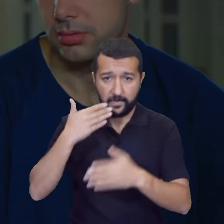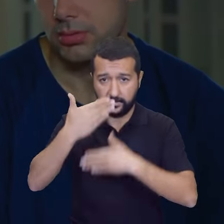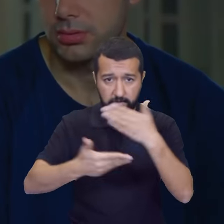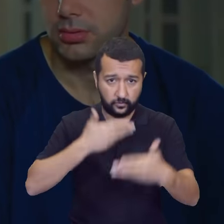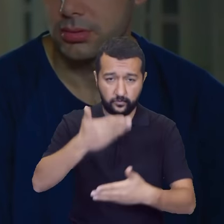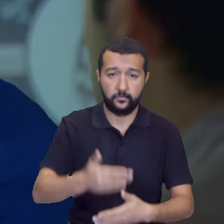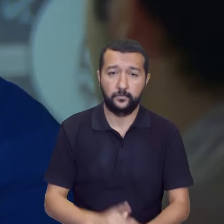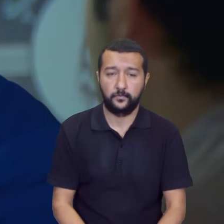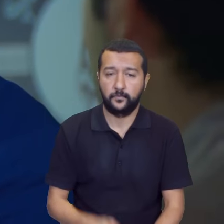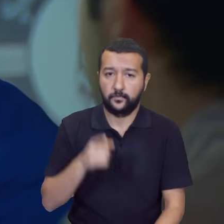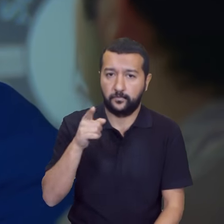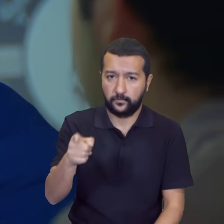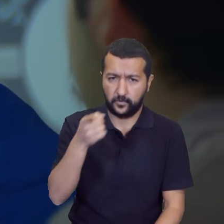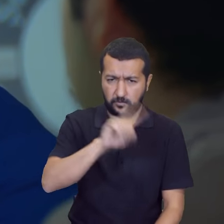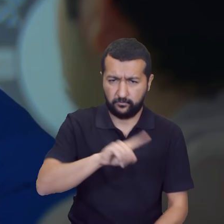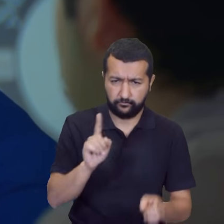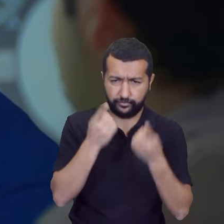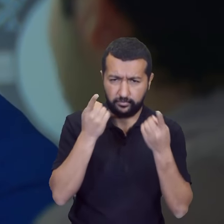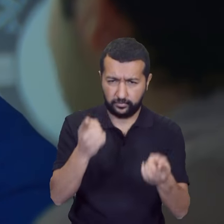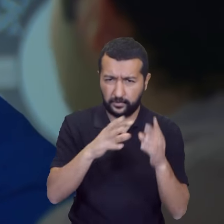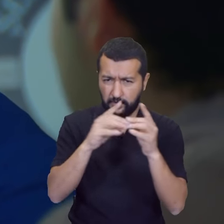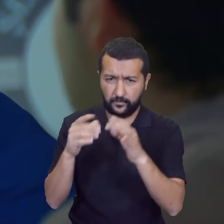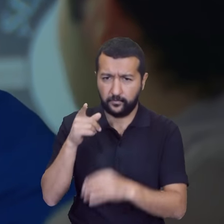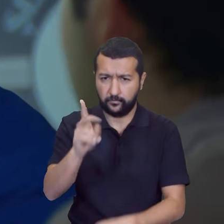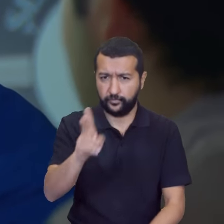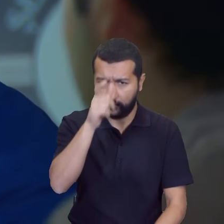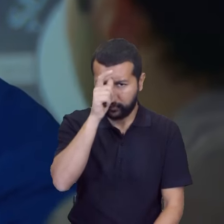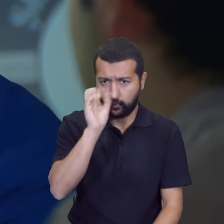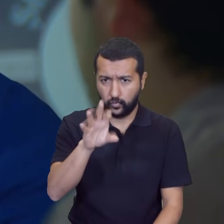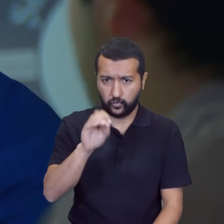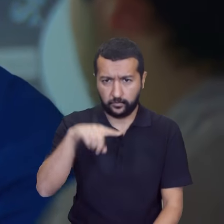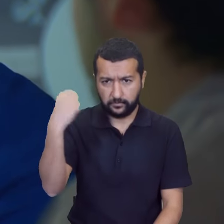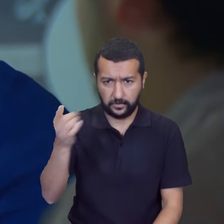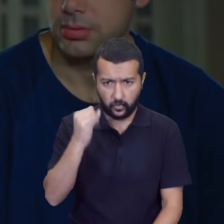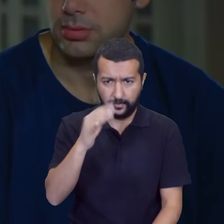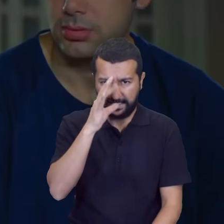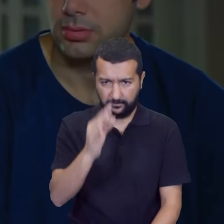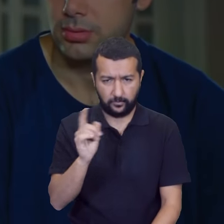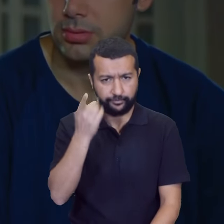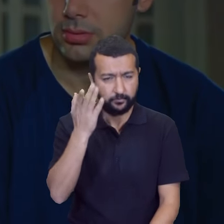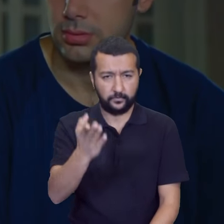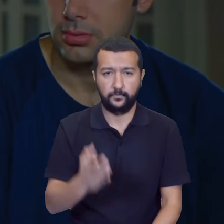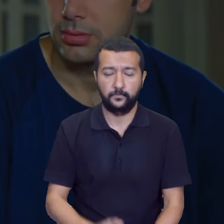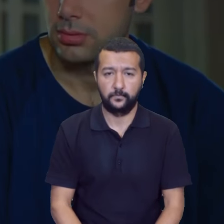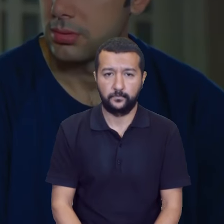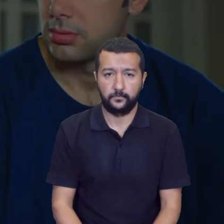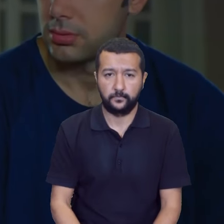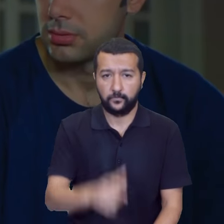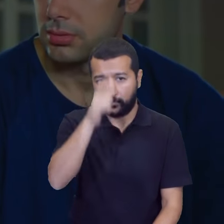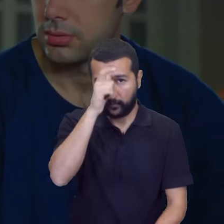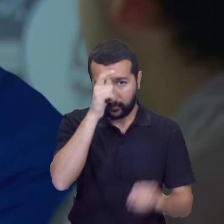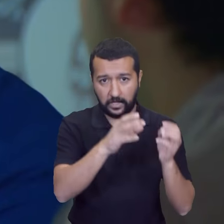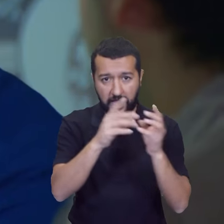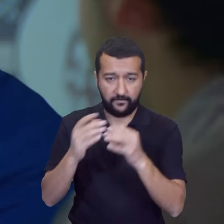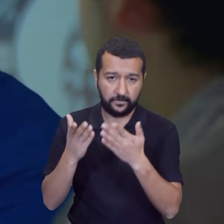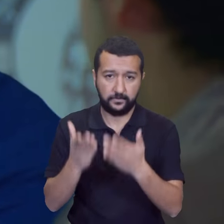sayıyorum. Çareki alfabesi mi bu? Senin Türkçe hocan kabile reisi miydi? Kimdi oğlum? Türk